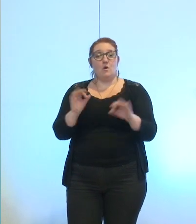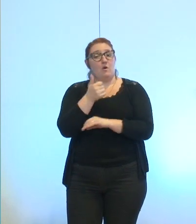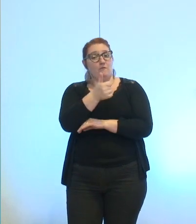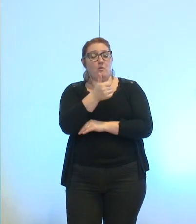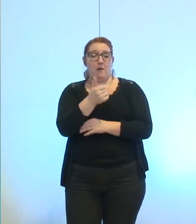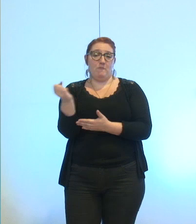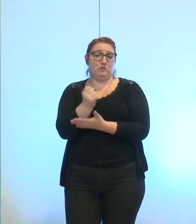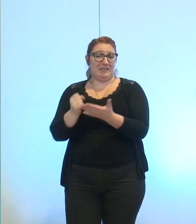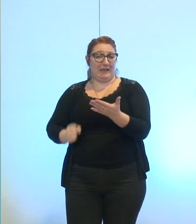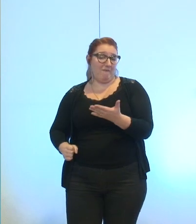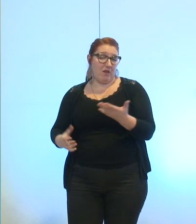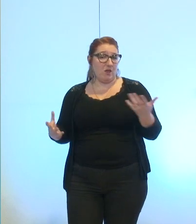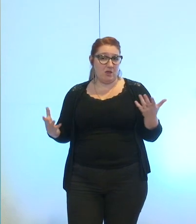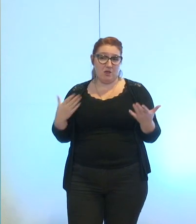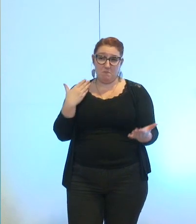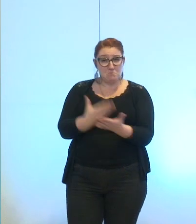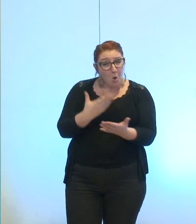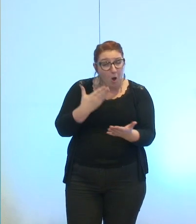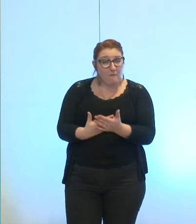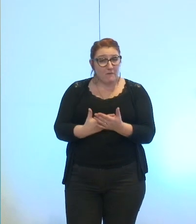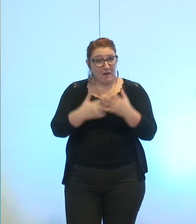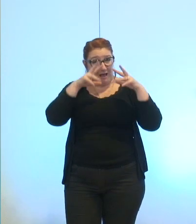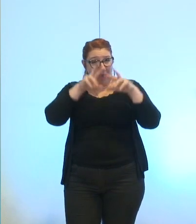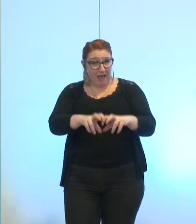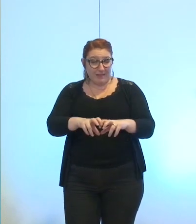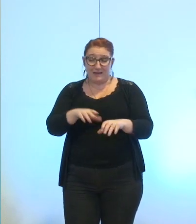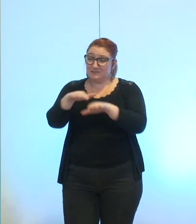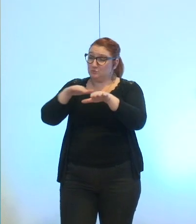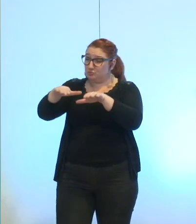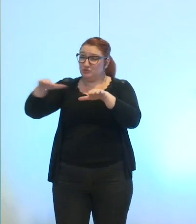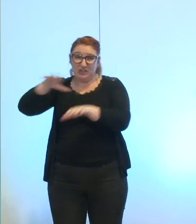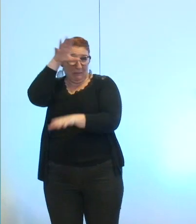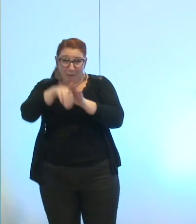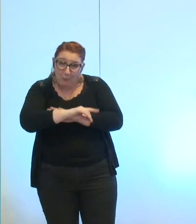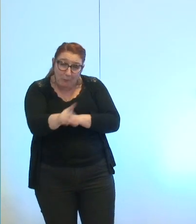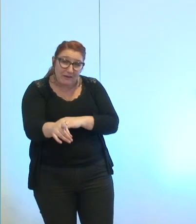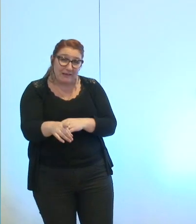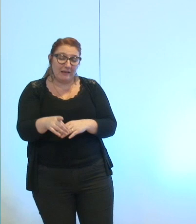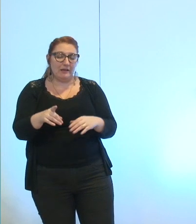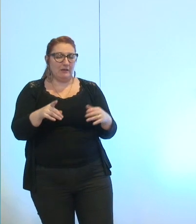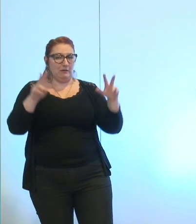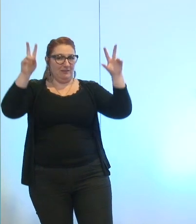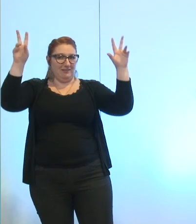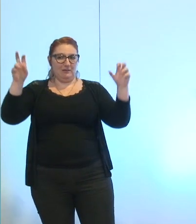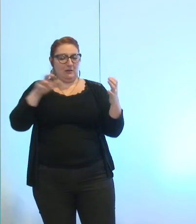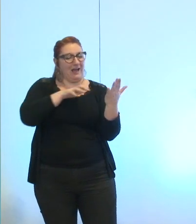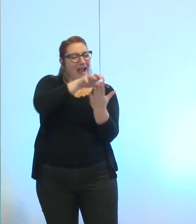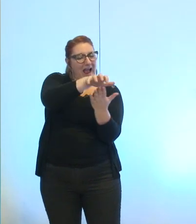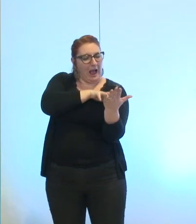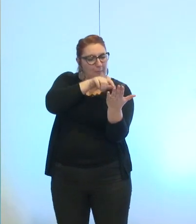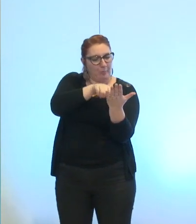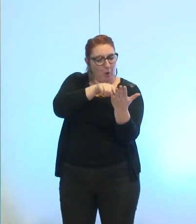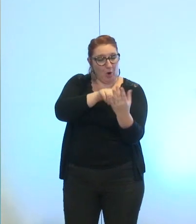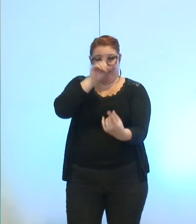vous-même preuve votre analyse ne tient pas compte des budgets annexes le présent rapport ne concerne